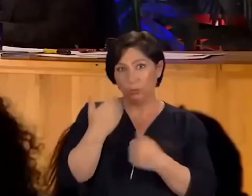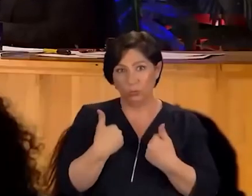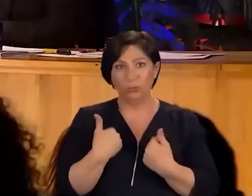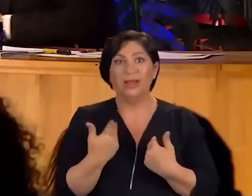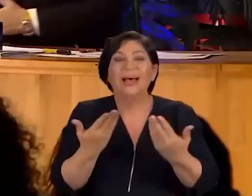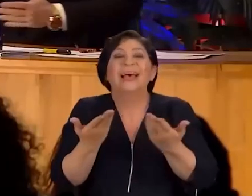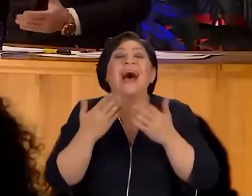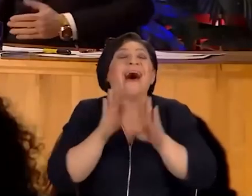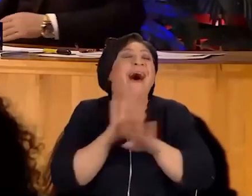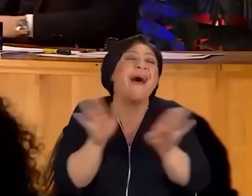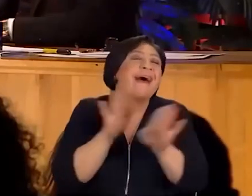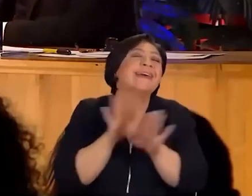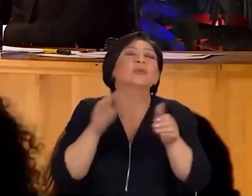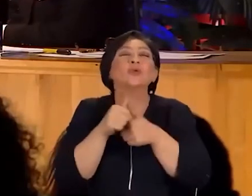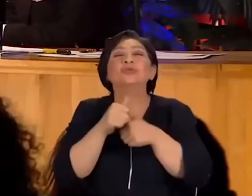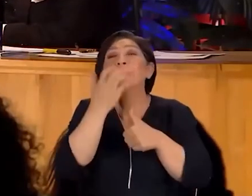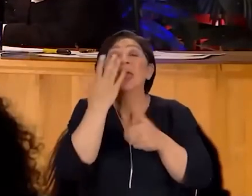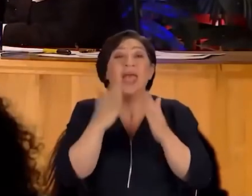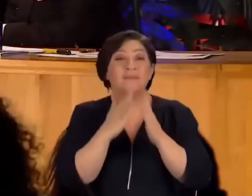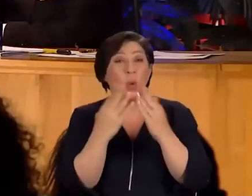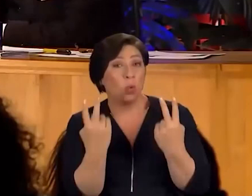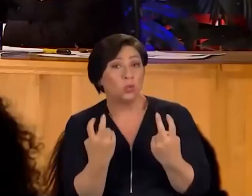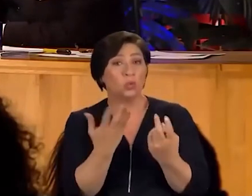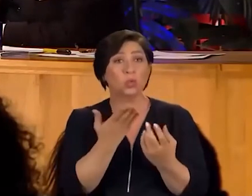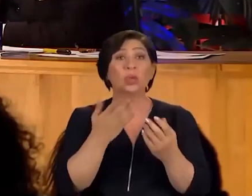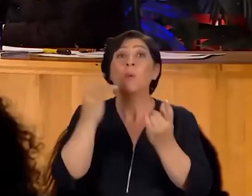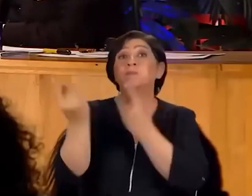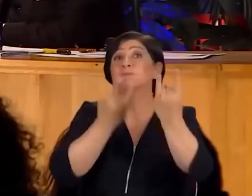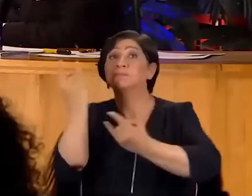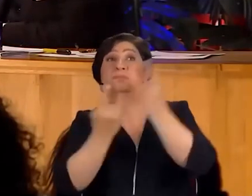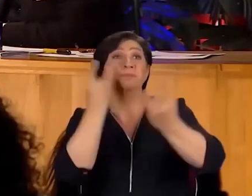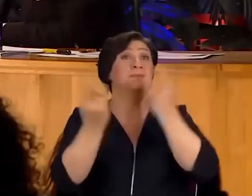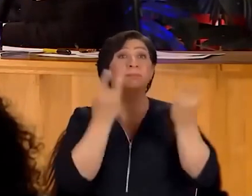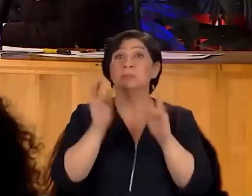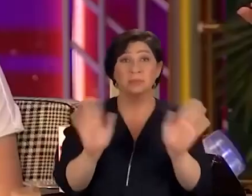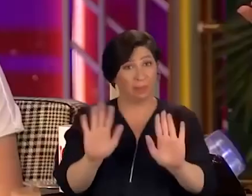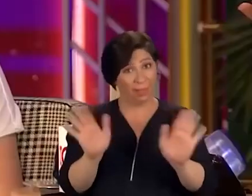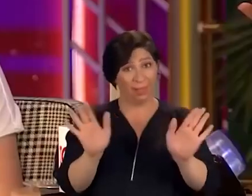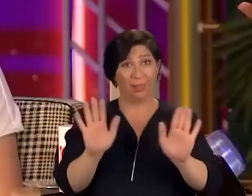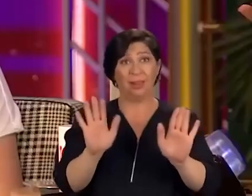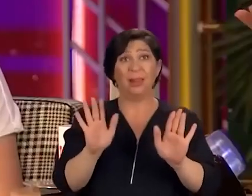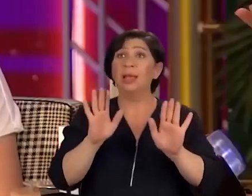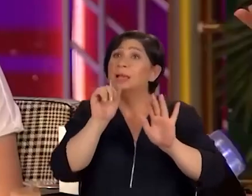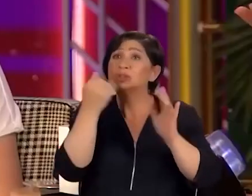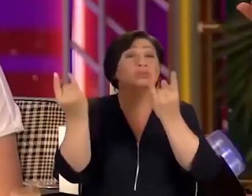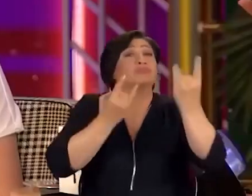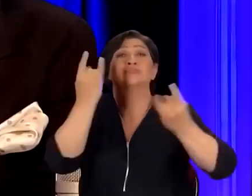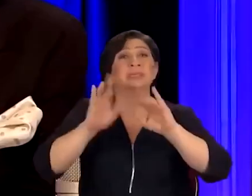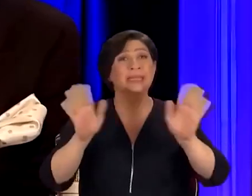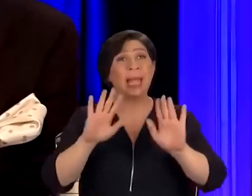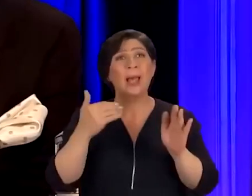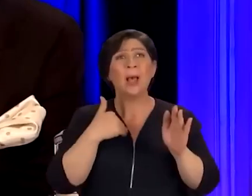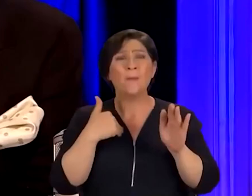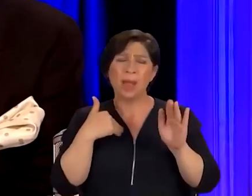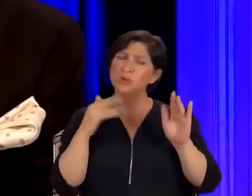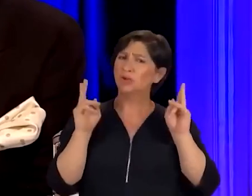hayır, benim evi yani, yaptın? Hayır, koca beklemiyordun ama evde oturuyordun. Yani ortalıkta fır dönmüyordun yahu. Hiç dönmedim. Ha? Çünkü ben